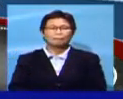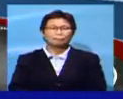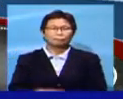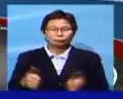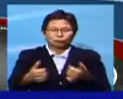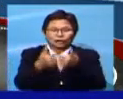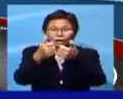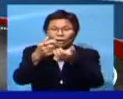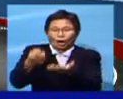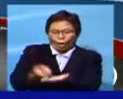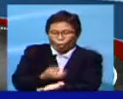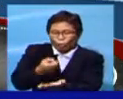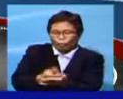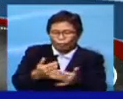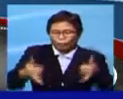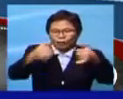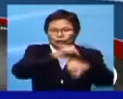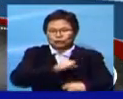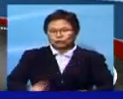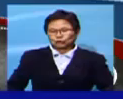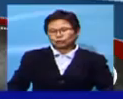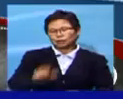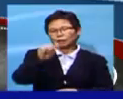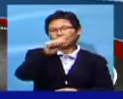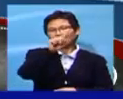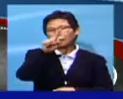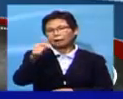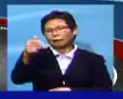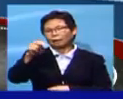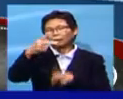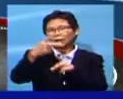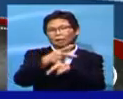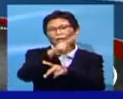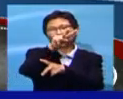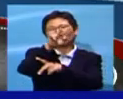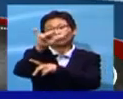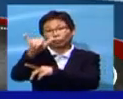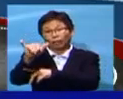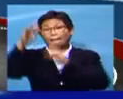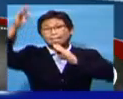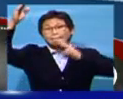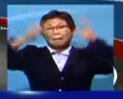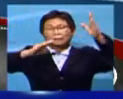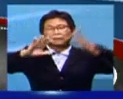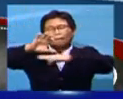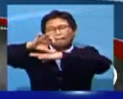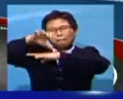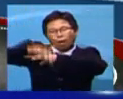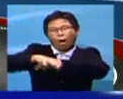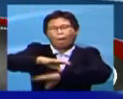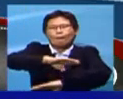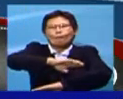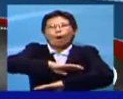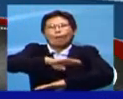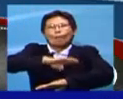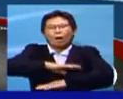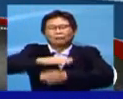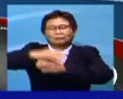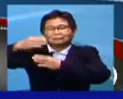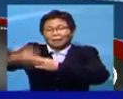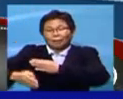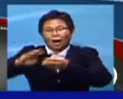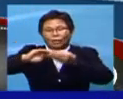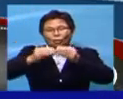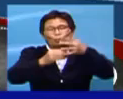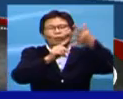kejonan hoki piala Sultan azlan Shah edisi ke-26 Malaysia terpaksa berpuas hati menambatkan cabaran di